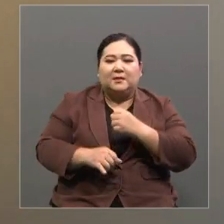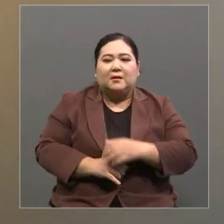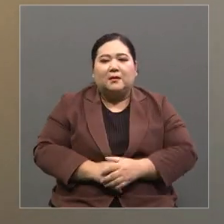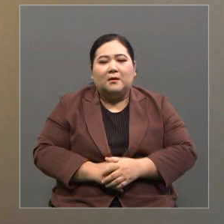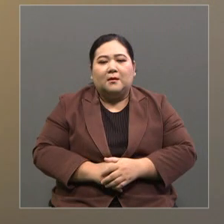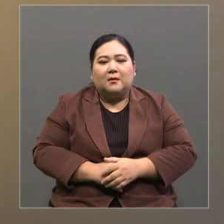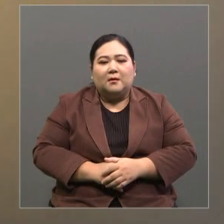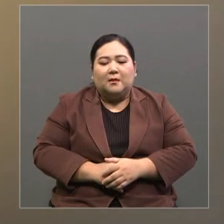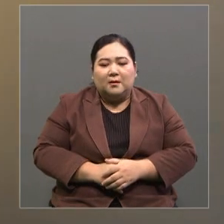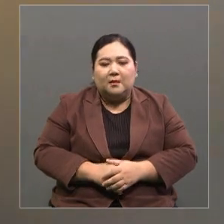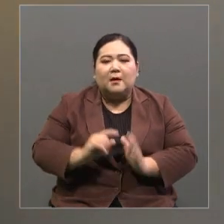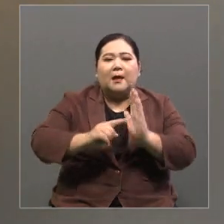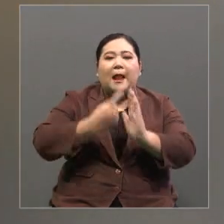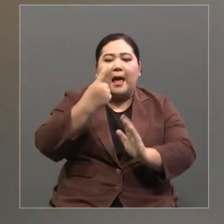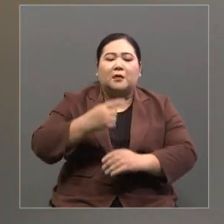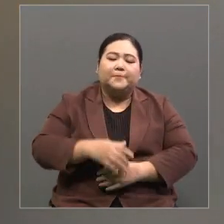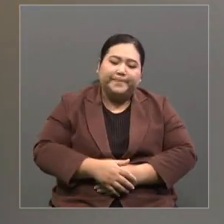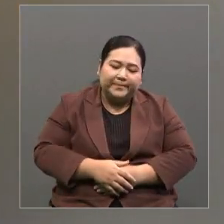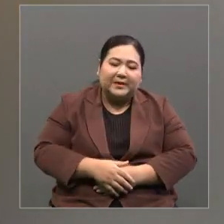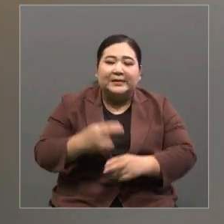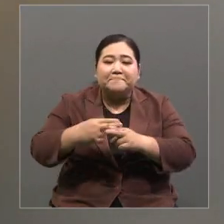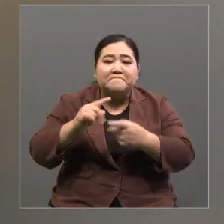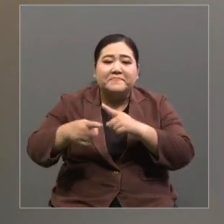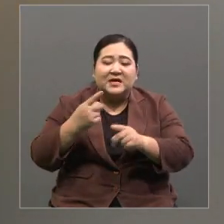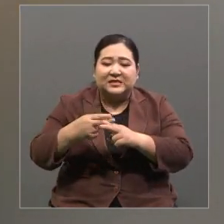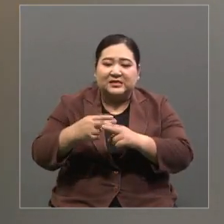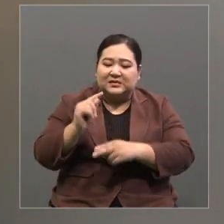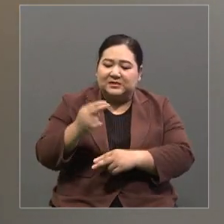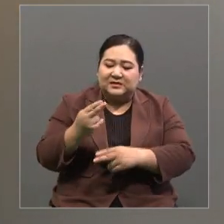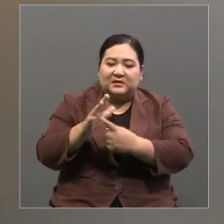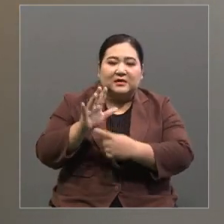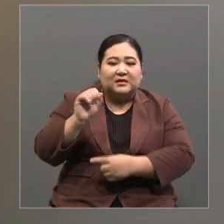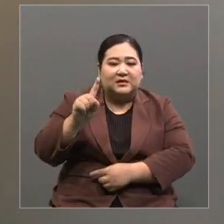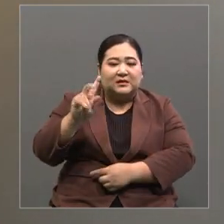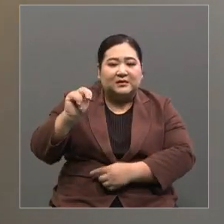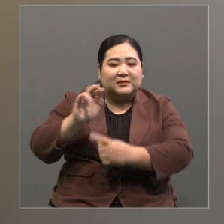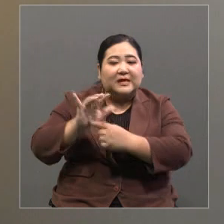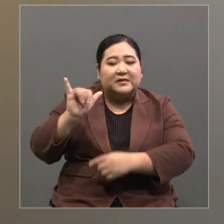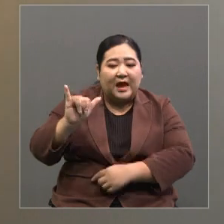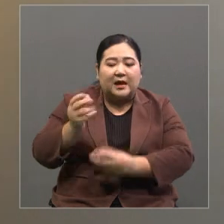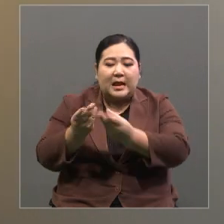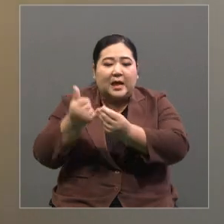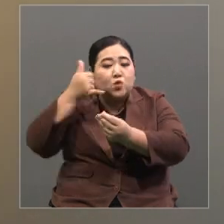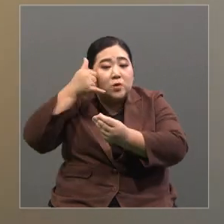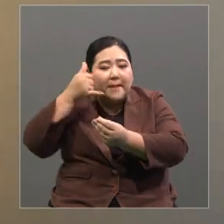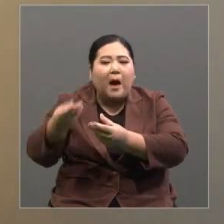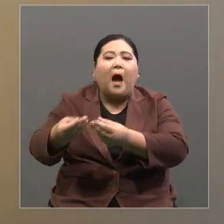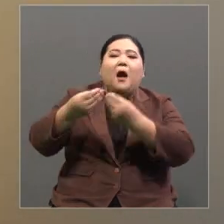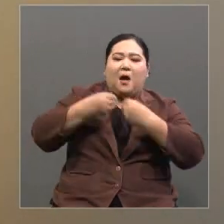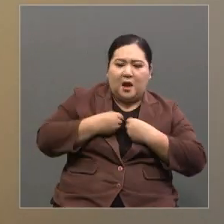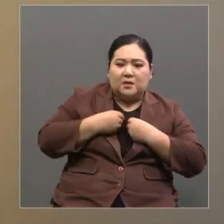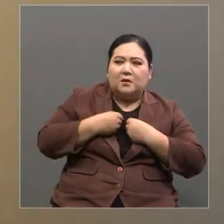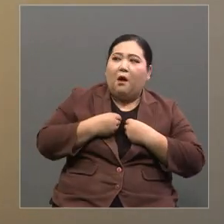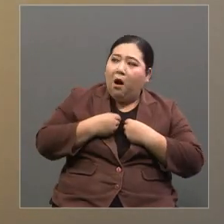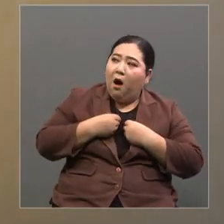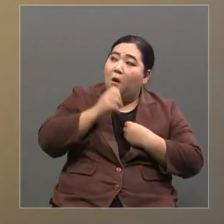องเนี่ยเป็นคนให้เบอร์โทรศัพท์มาค่ะซึ่งนายทัศนัยทางตำรวจก็จับกลุ่มไว้ก่อนหน้าแล้วนะคะเพราะว่ามีชื่อเป็นบัญชีม้าในการ